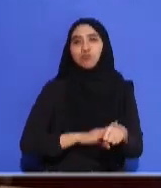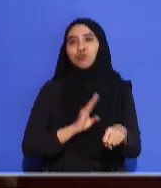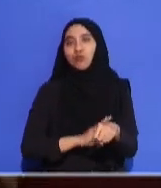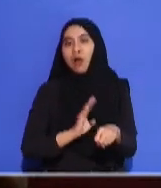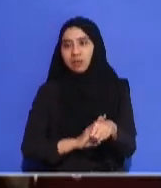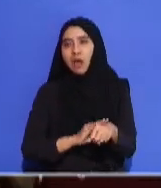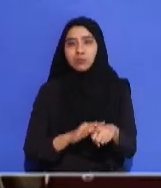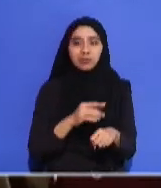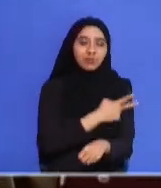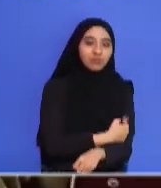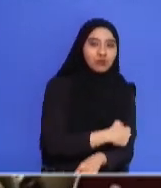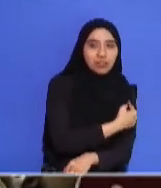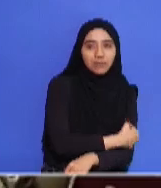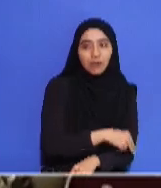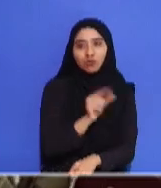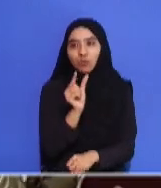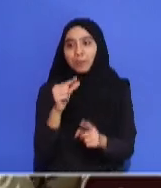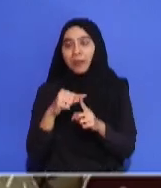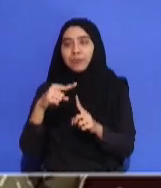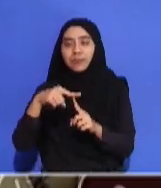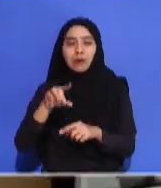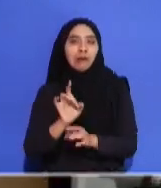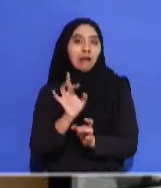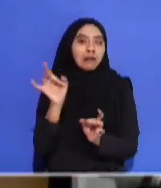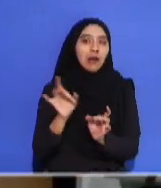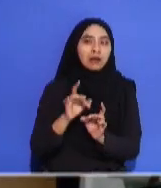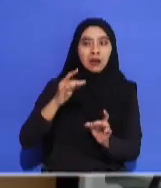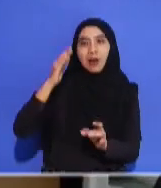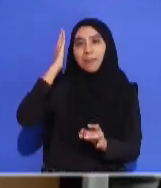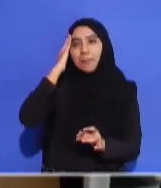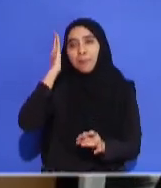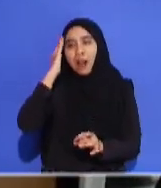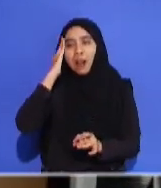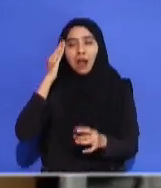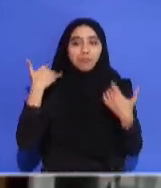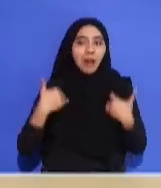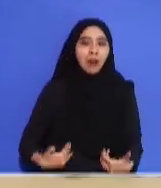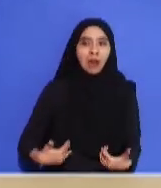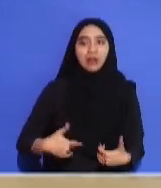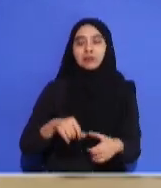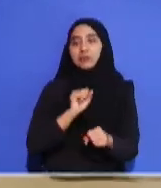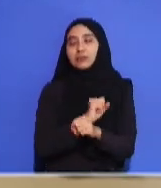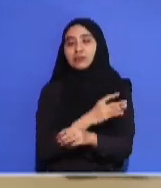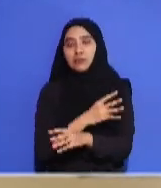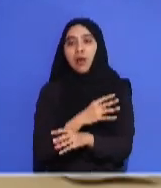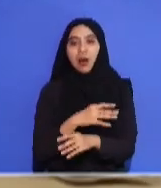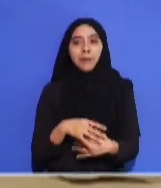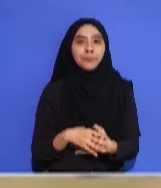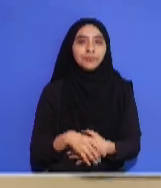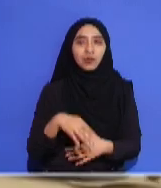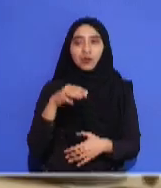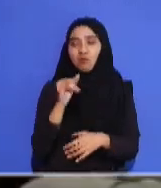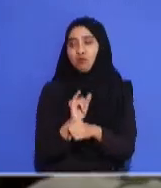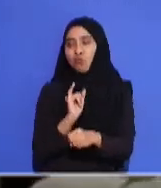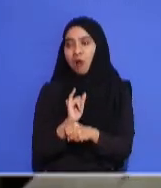serta UPT lainnya Kepala Badan Kepegawaian dan pengembangan sumber daya manusia bkpsdm kota Yogyakarta